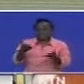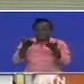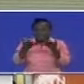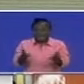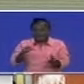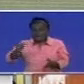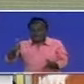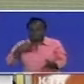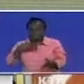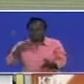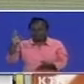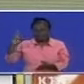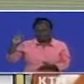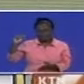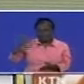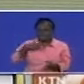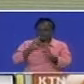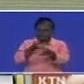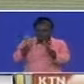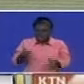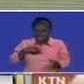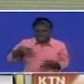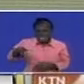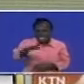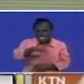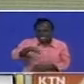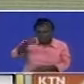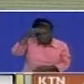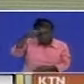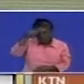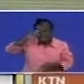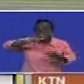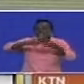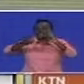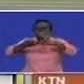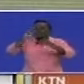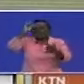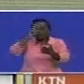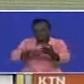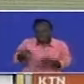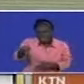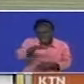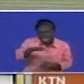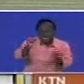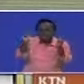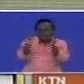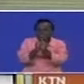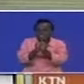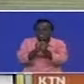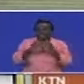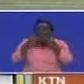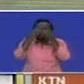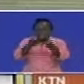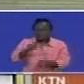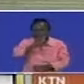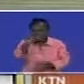mwanahabari Franco Tieno anaangazia mazingira ya masomo na uhusiano wa mazingira hayo na matokeo ya